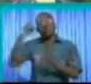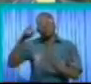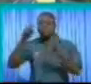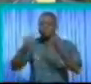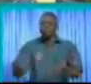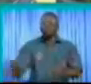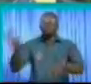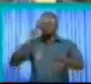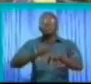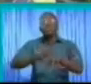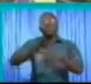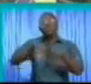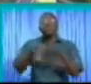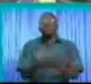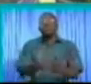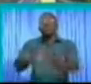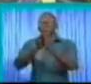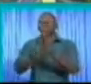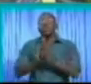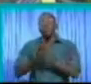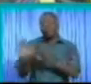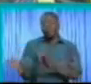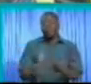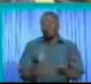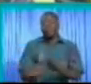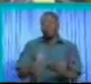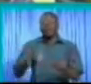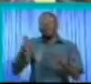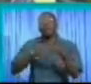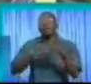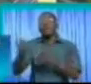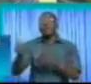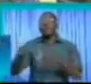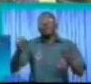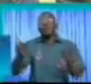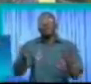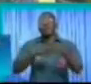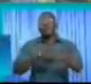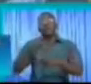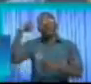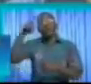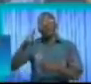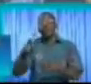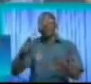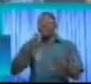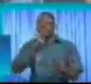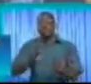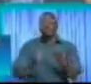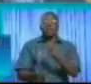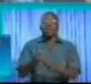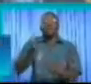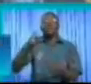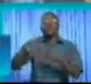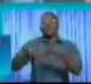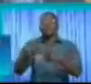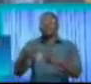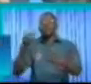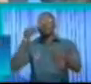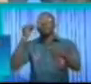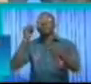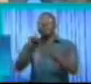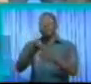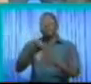mettre en œuvre toutes ces recommandations qui avaient été faites afin que le secteur de l'eau puisse aller de l'avant. Pour l'atteinte de ces objectifs, le Burkina